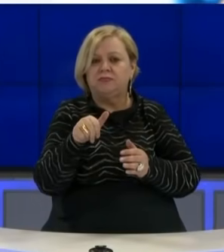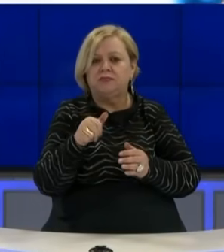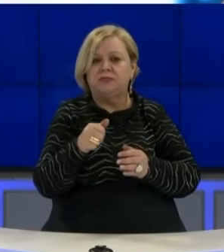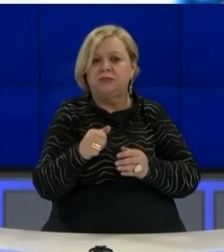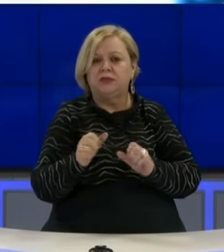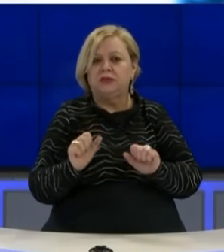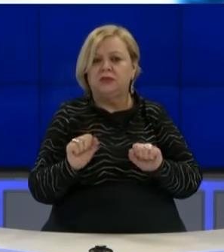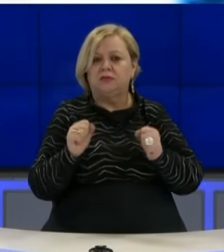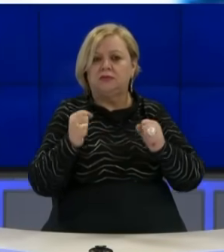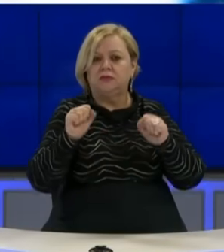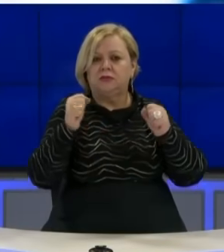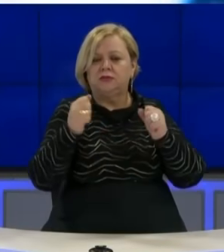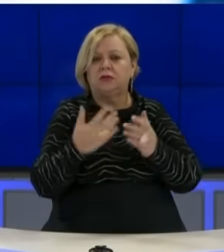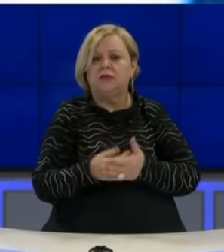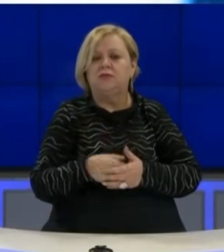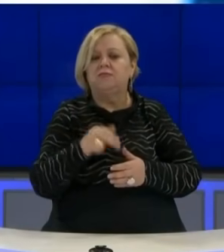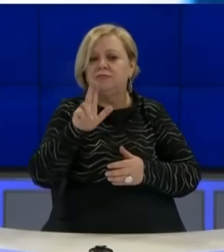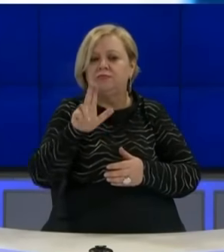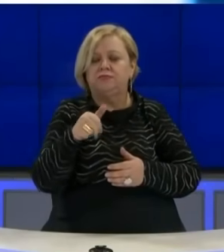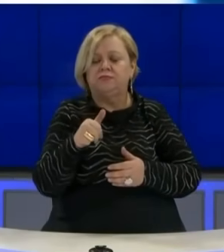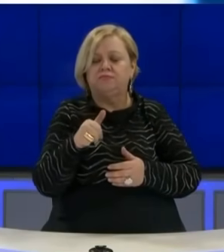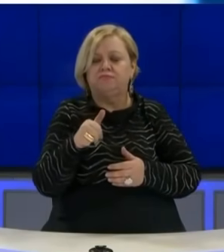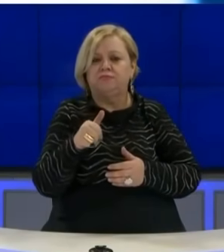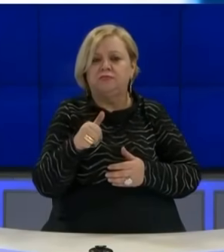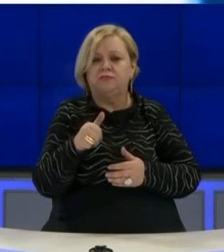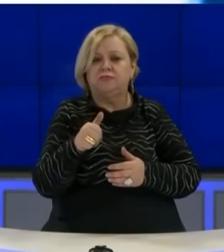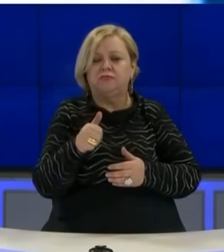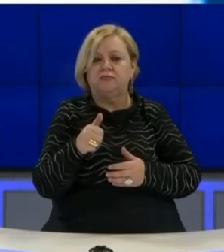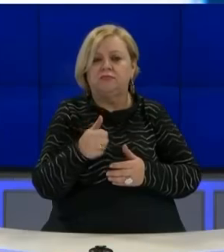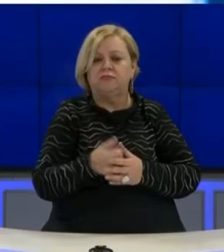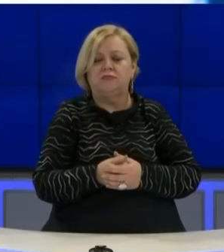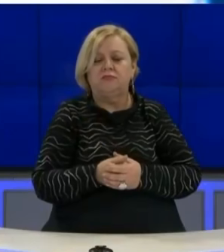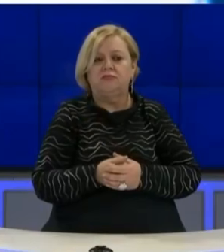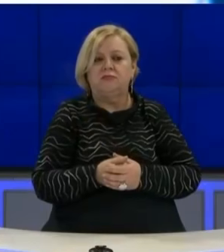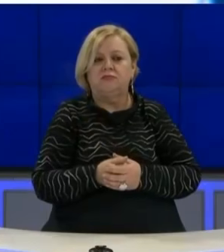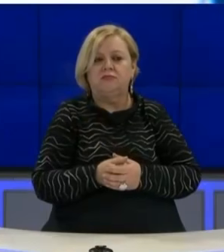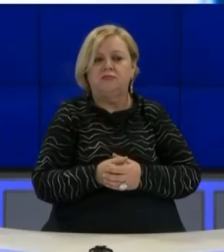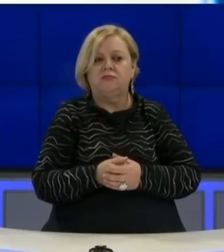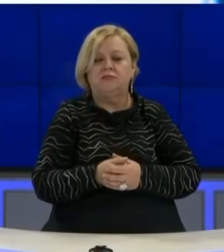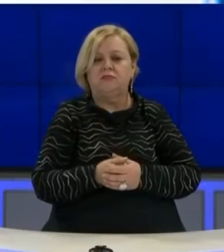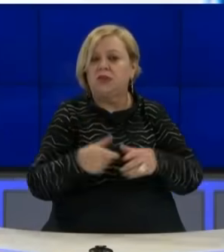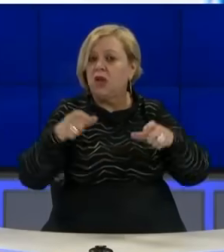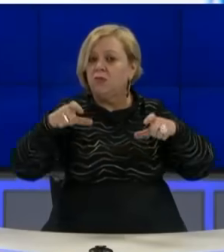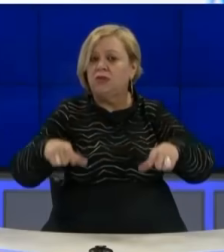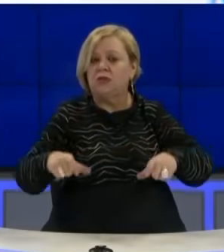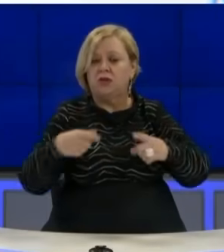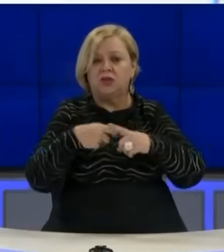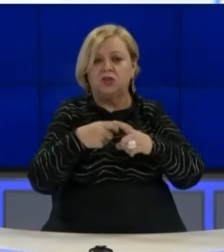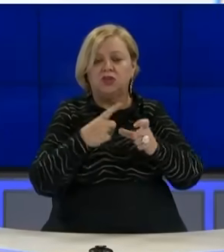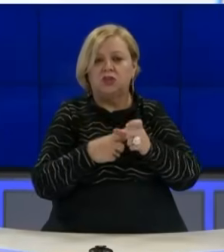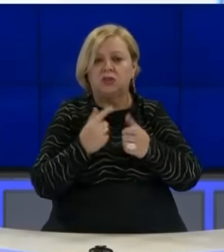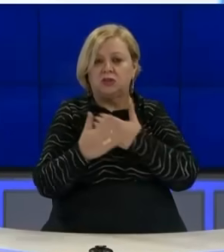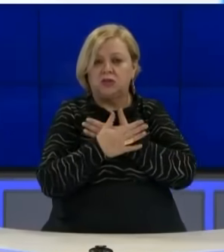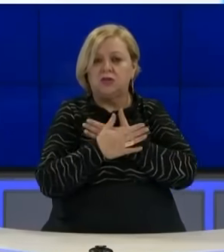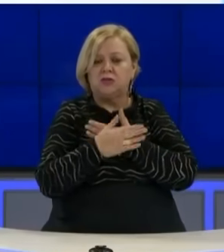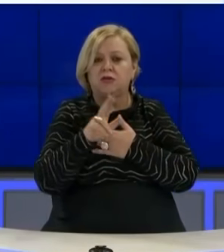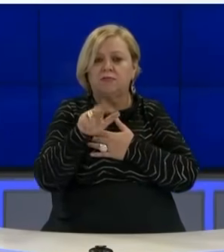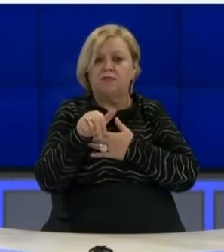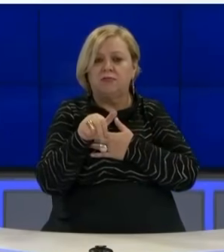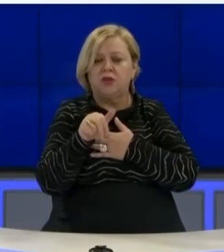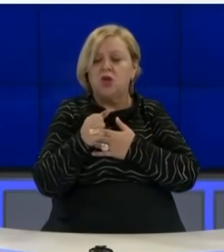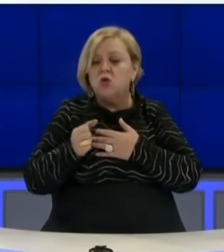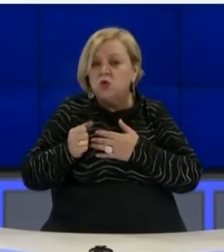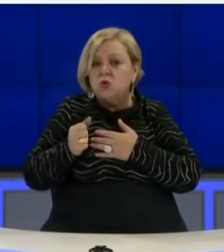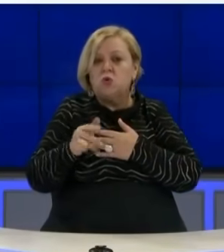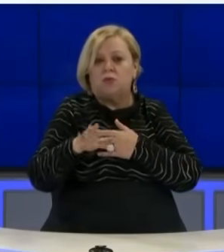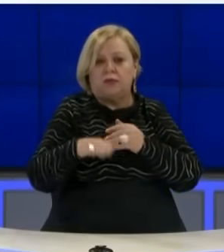tensione këtu më herët, madje poshtë këtu në objektin e KQZ-s kishte numër më